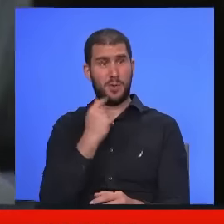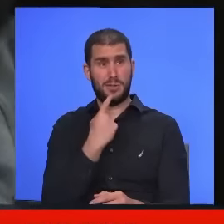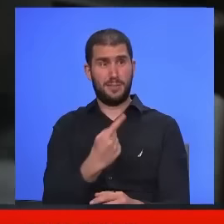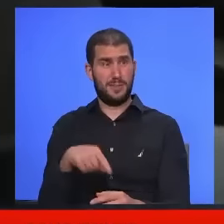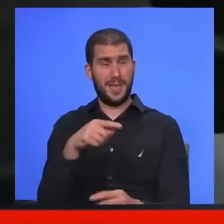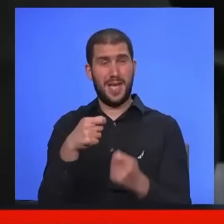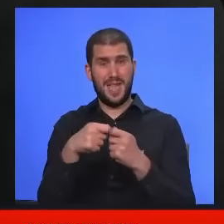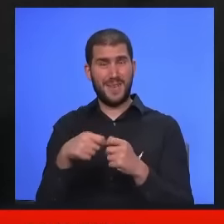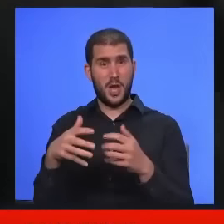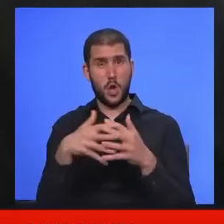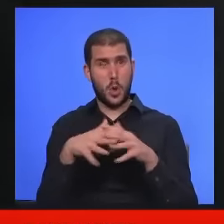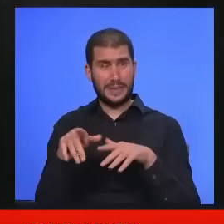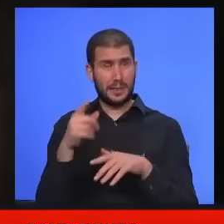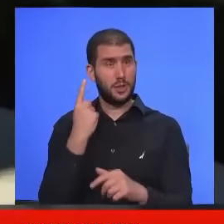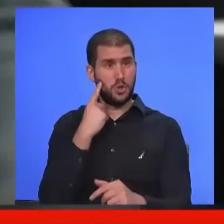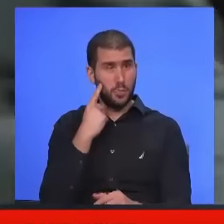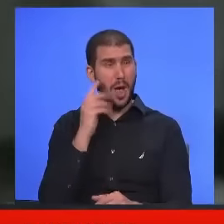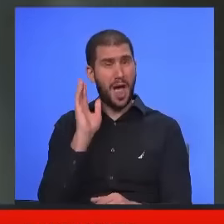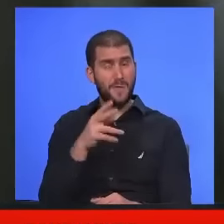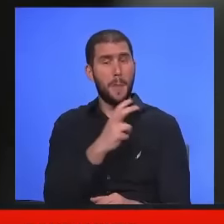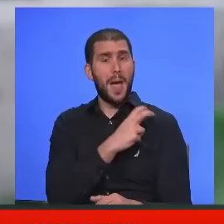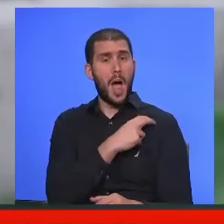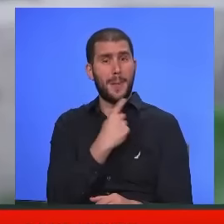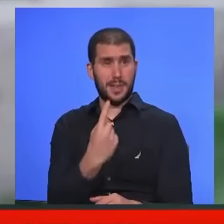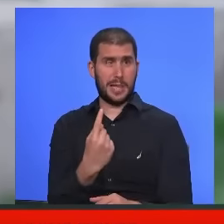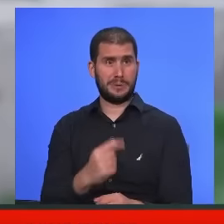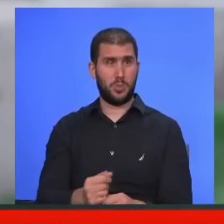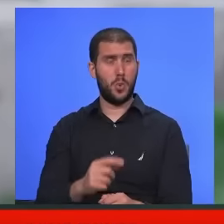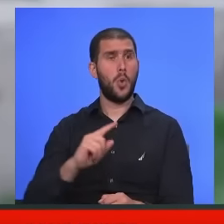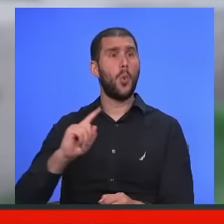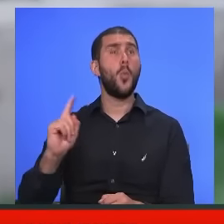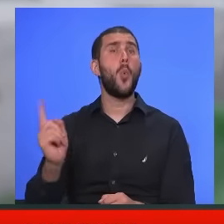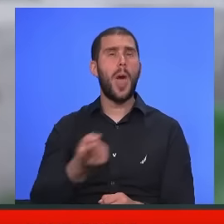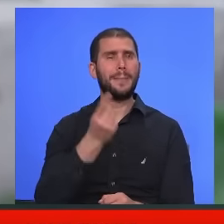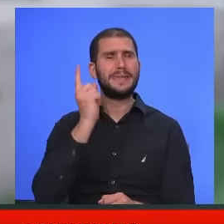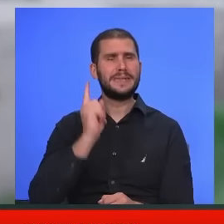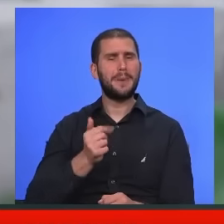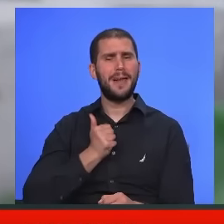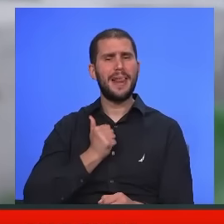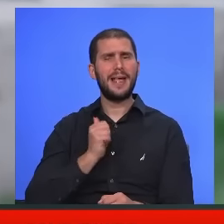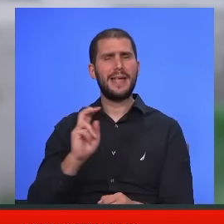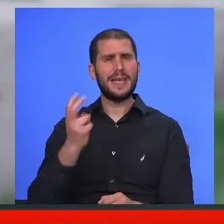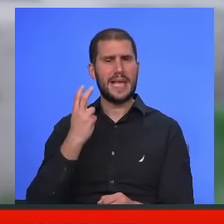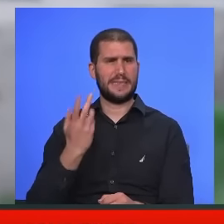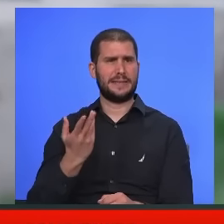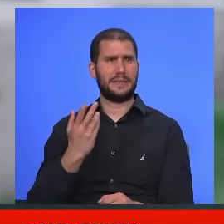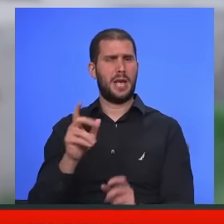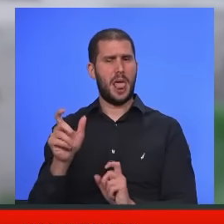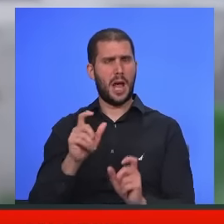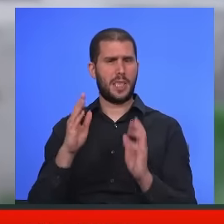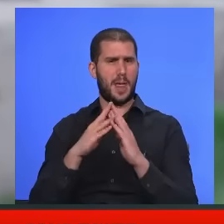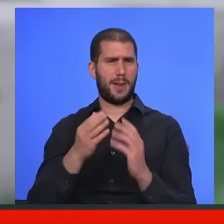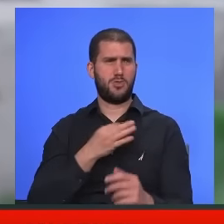לחברי הקואליציה נשמעו בברומז אפילו מהרמטכ"ל. כולם צריכים להתגייס להגנה על